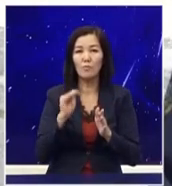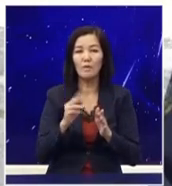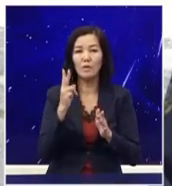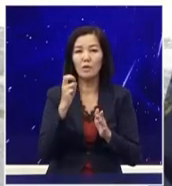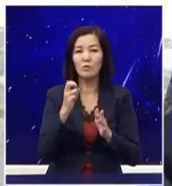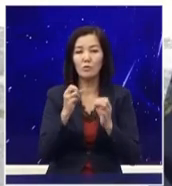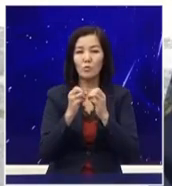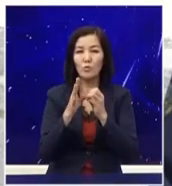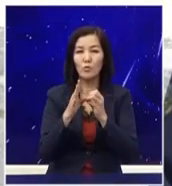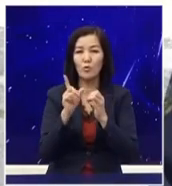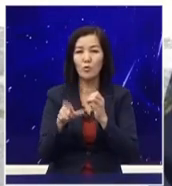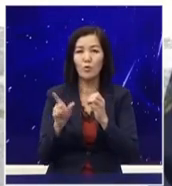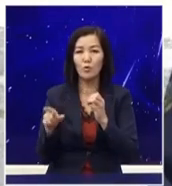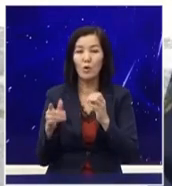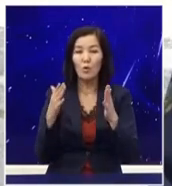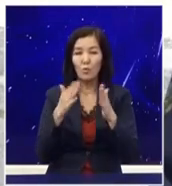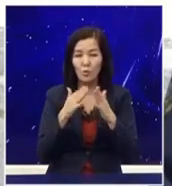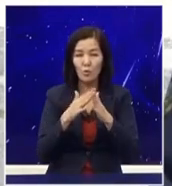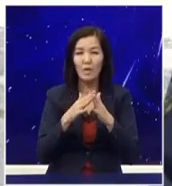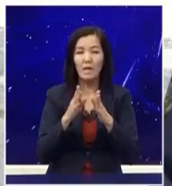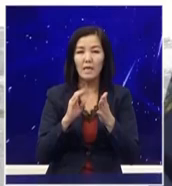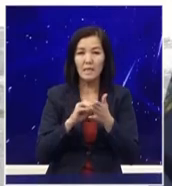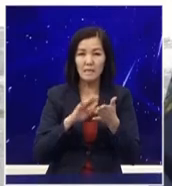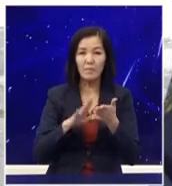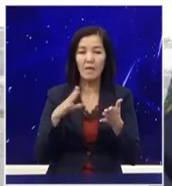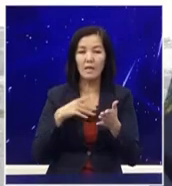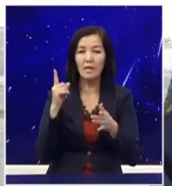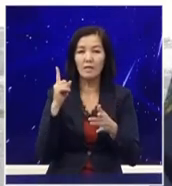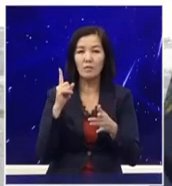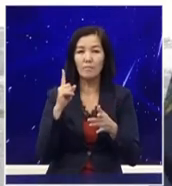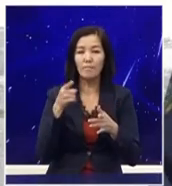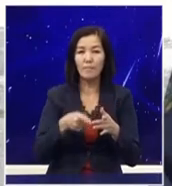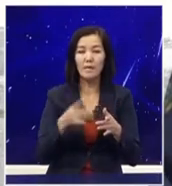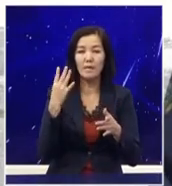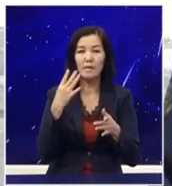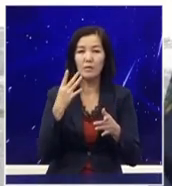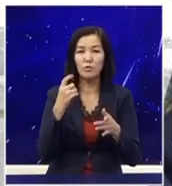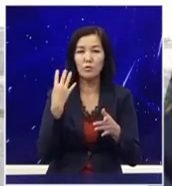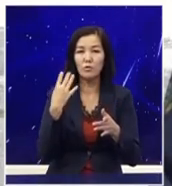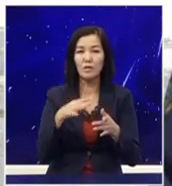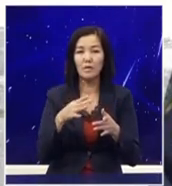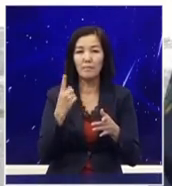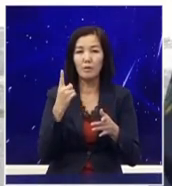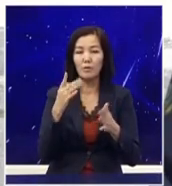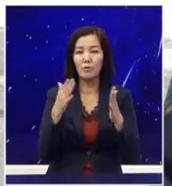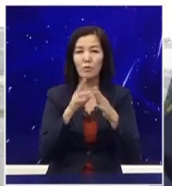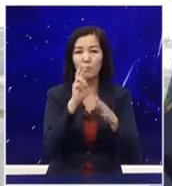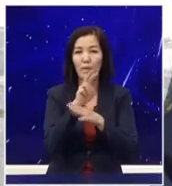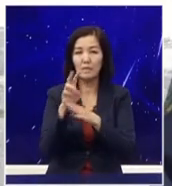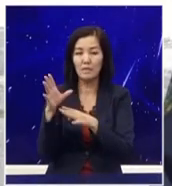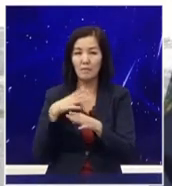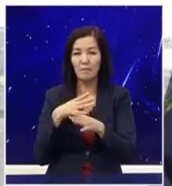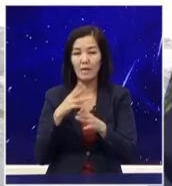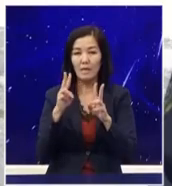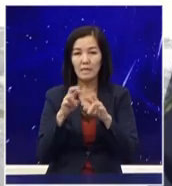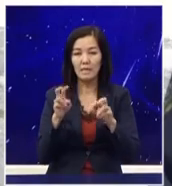4214 үй есепке алынған, оның ішінде 1140 үйді жеке құрам аралауды өтуде.